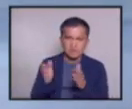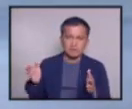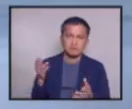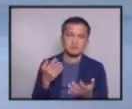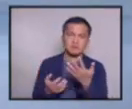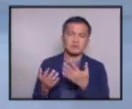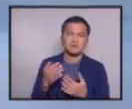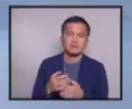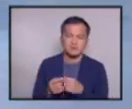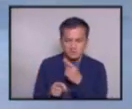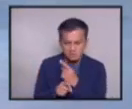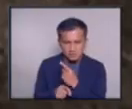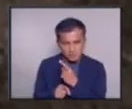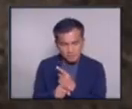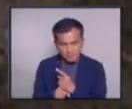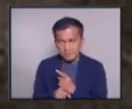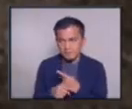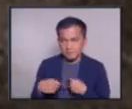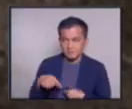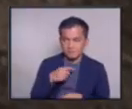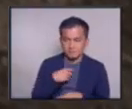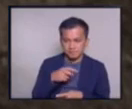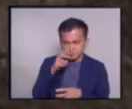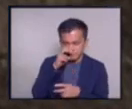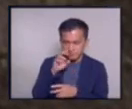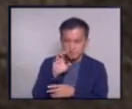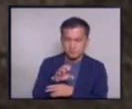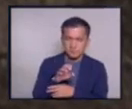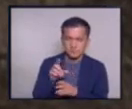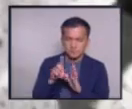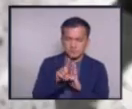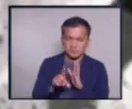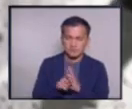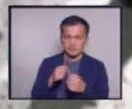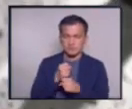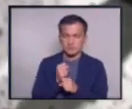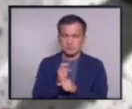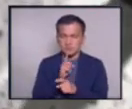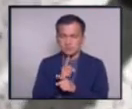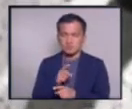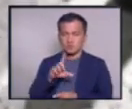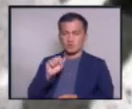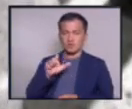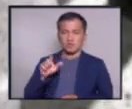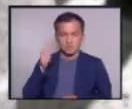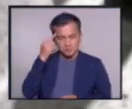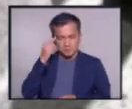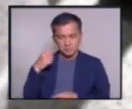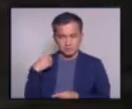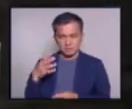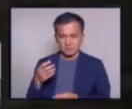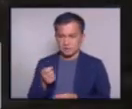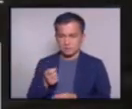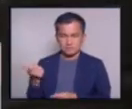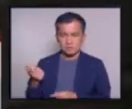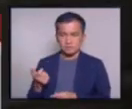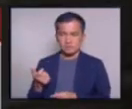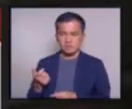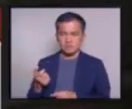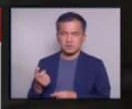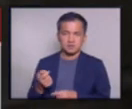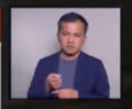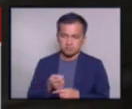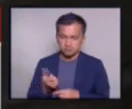So tamang-tama lang, we have to strictly enforce the law and make sure na local government officials are taken out of line, taken